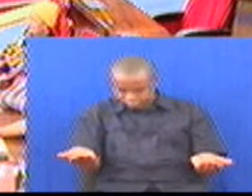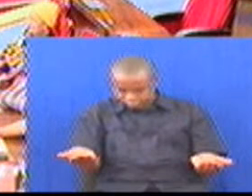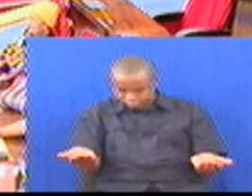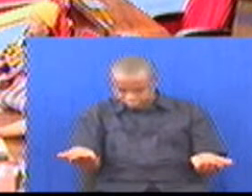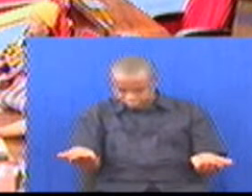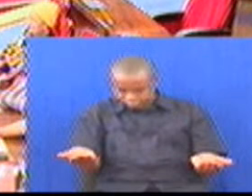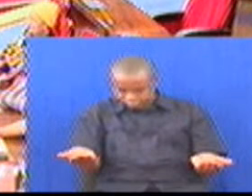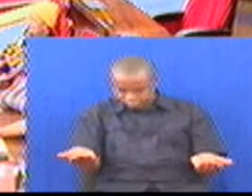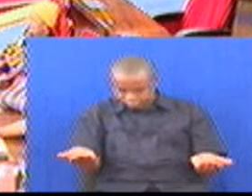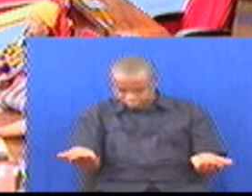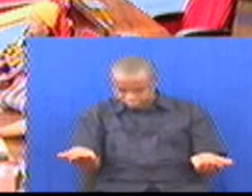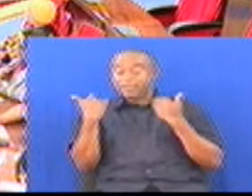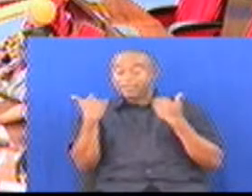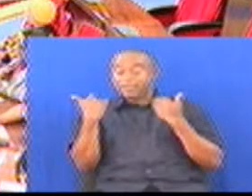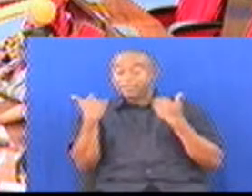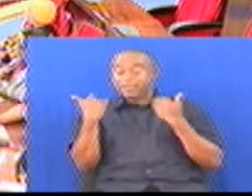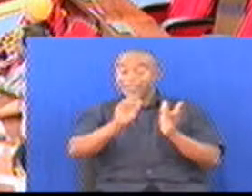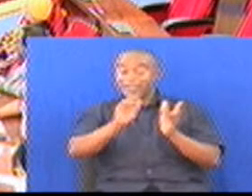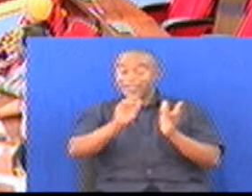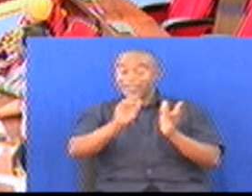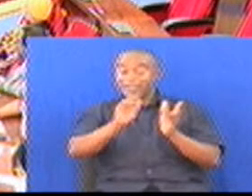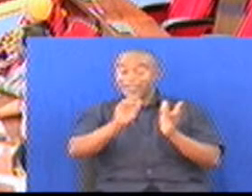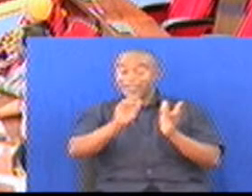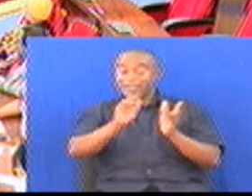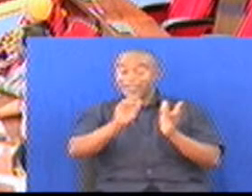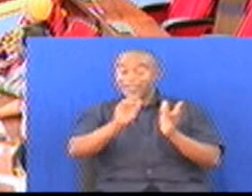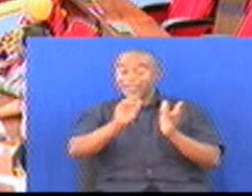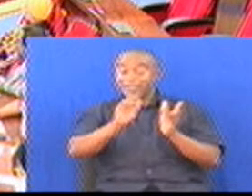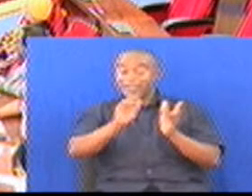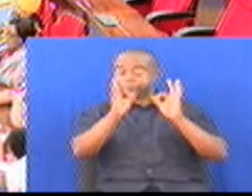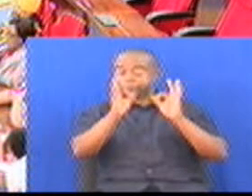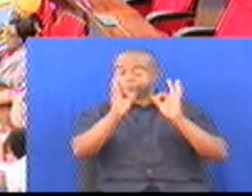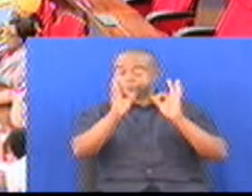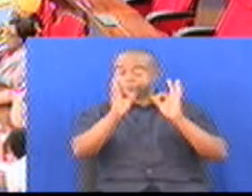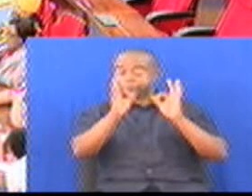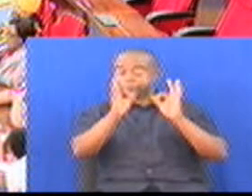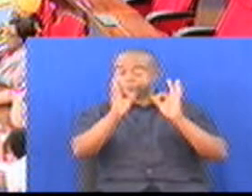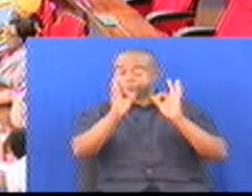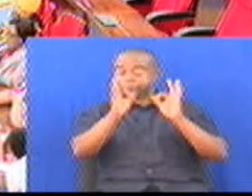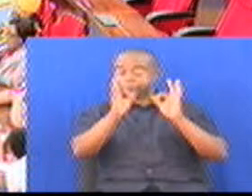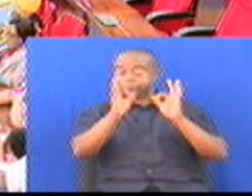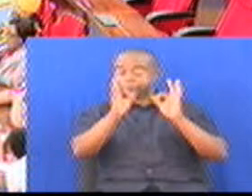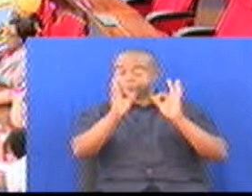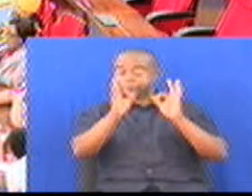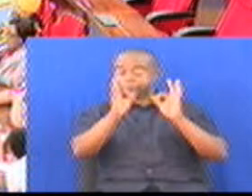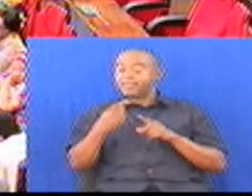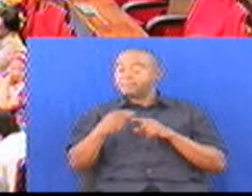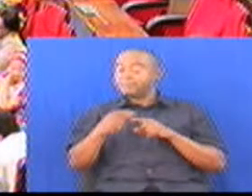cha kimataifa cha Julius Nyerere ambalo liligharimu takriban shilingi bilioni